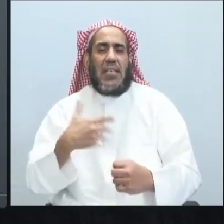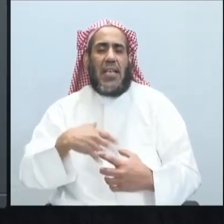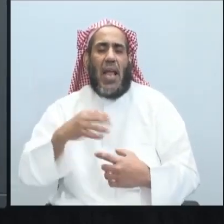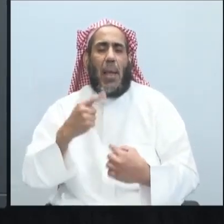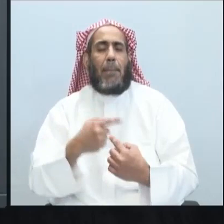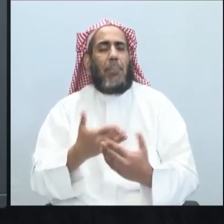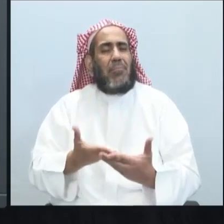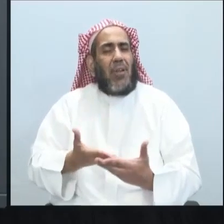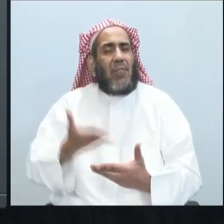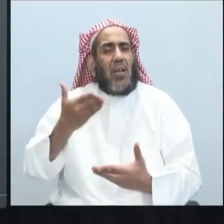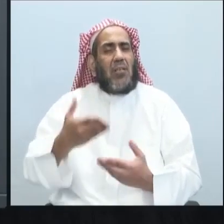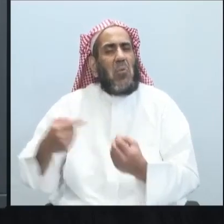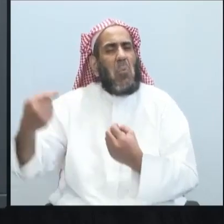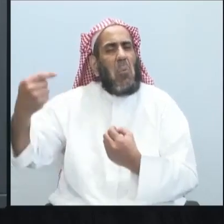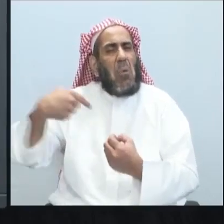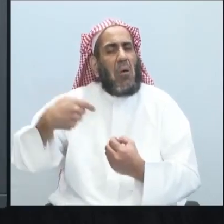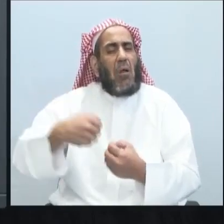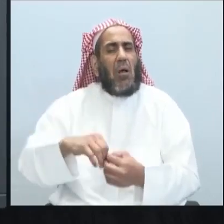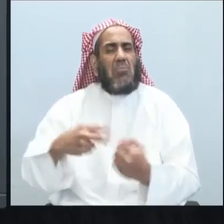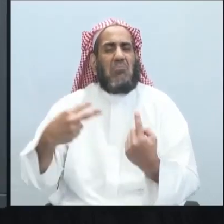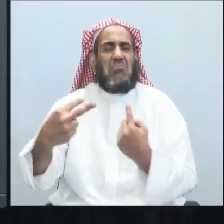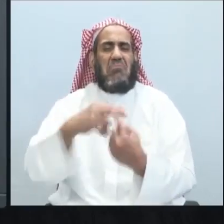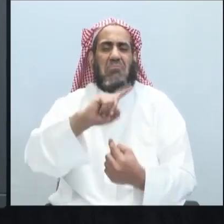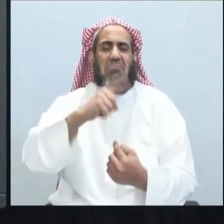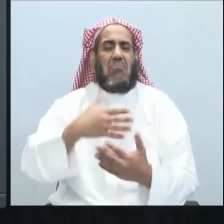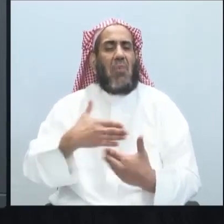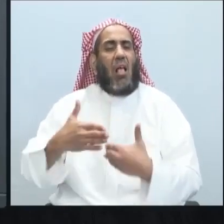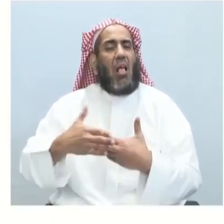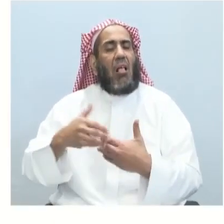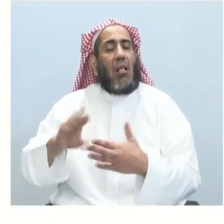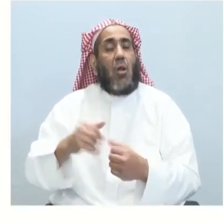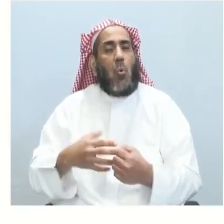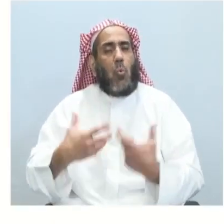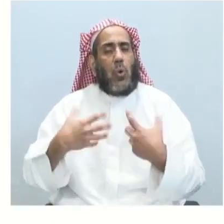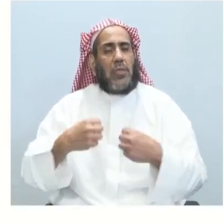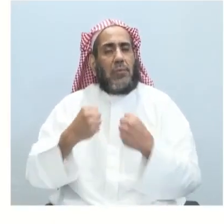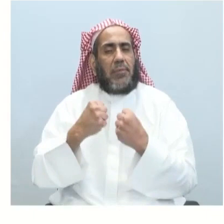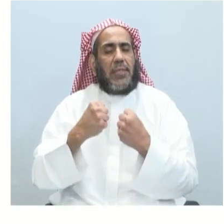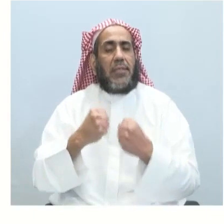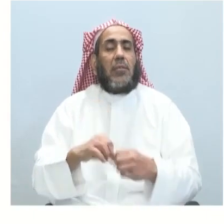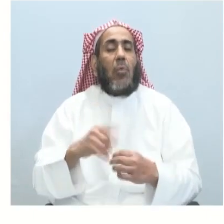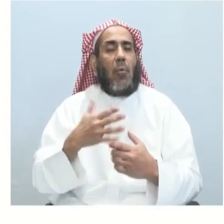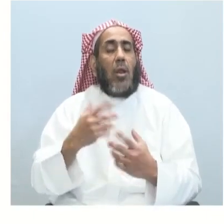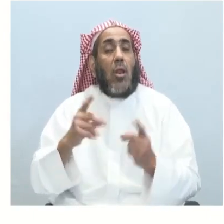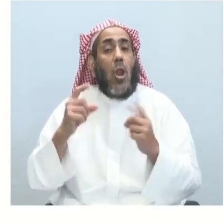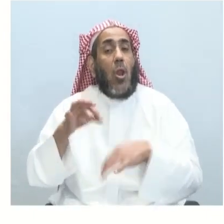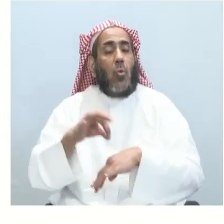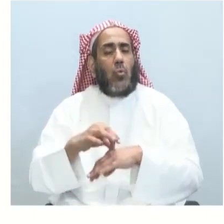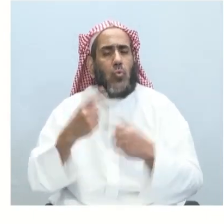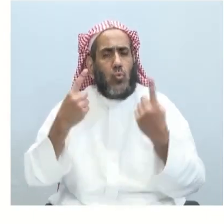يعني ترفعت عن اكرام اي ئيم يكرمني فانا لا اريد ذلك ثم يقول وتماسكت وكانه يذكر كيف ان الناس